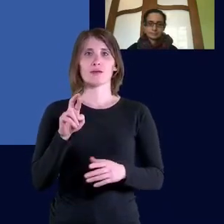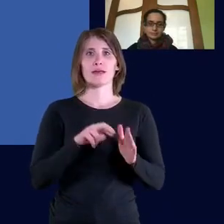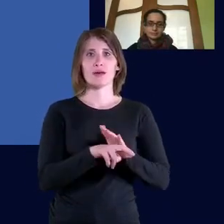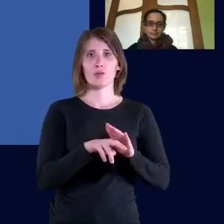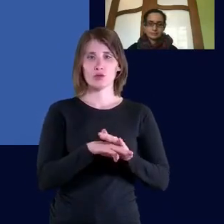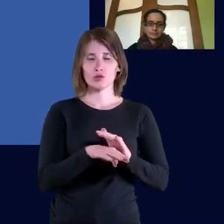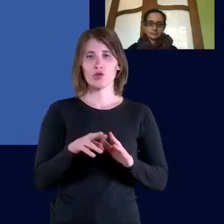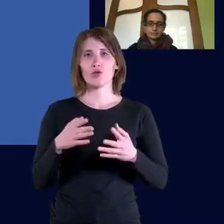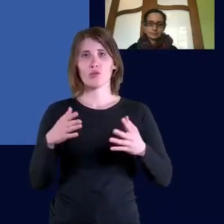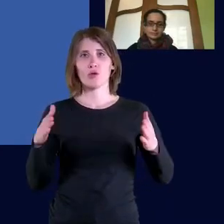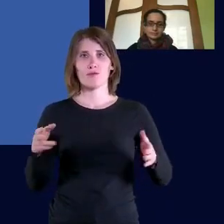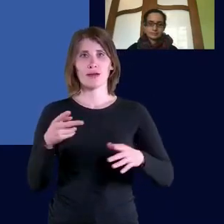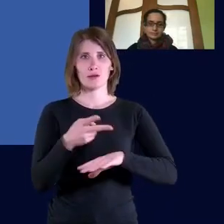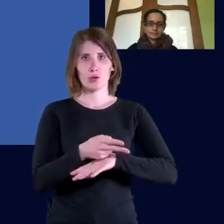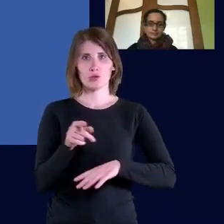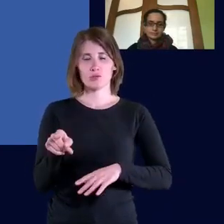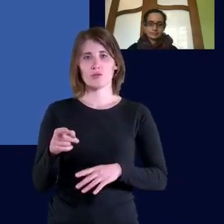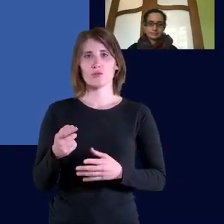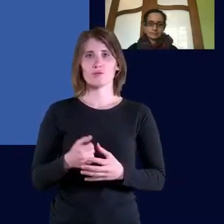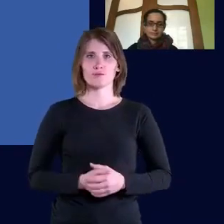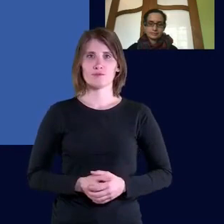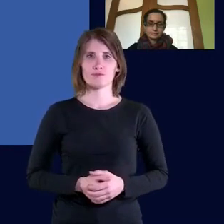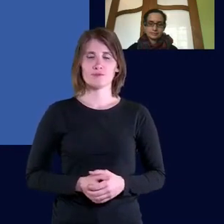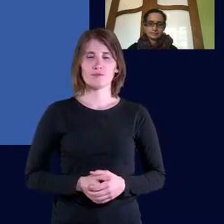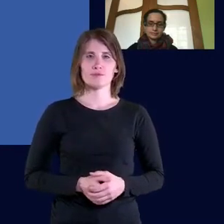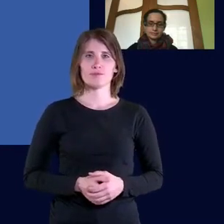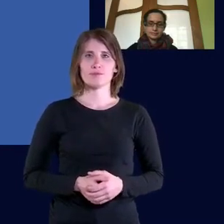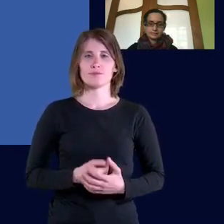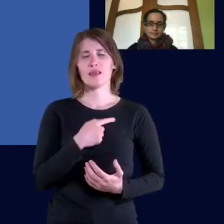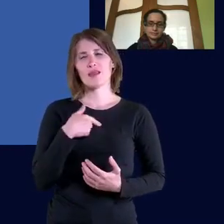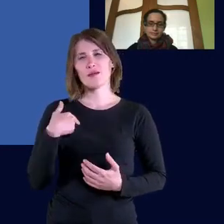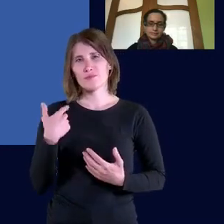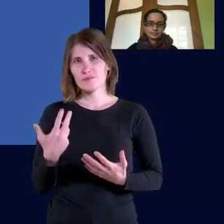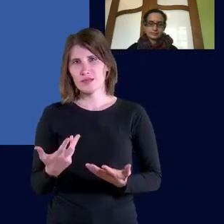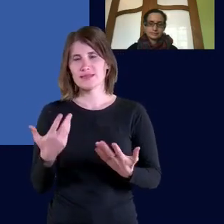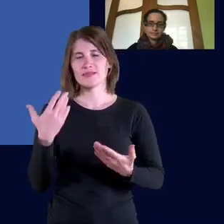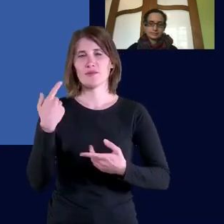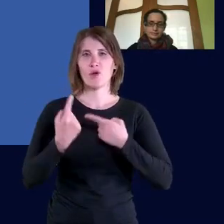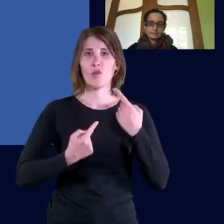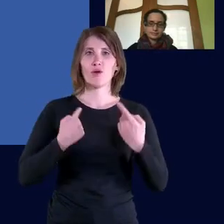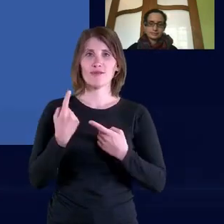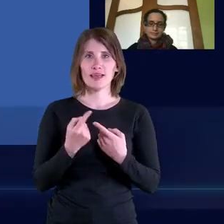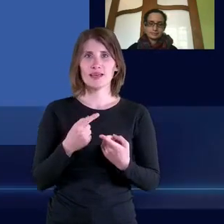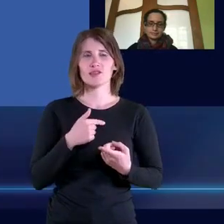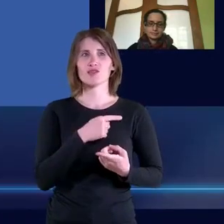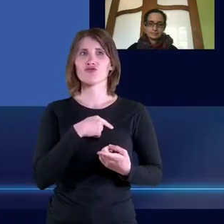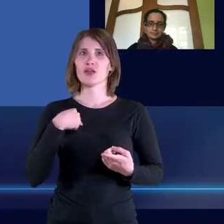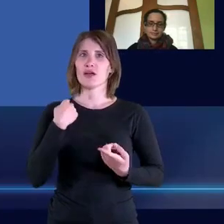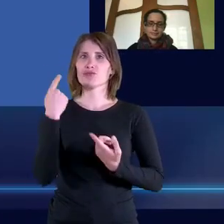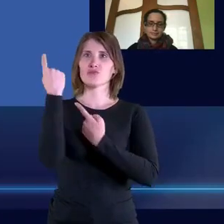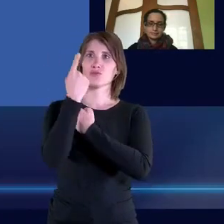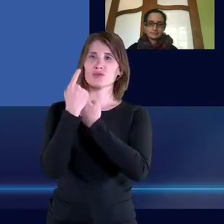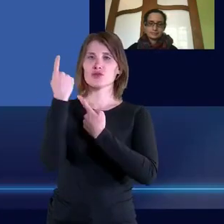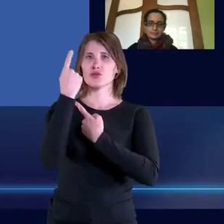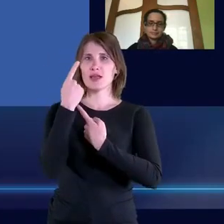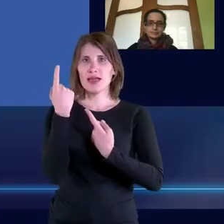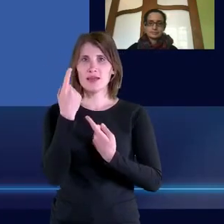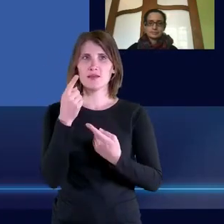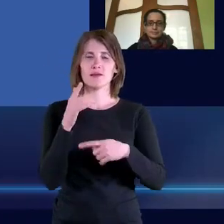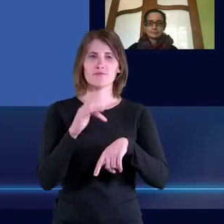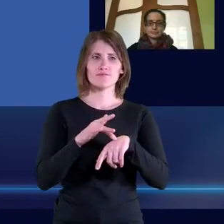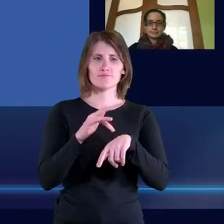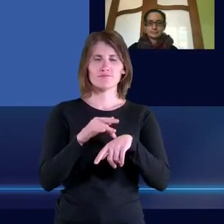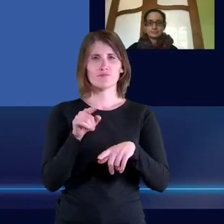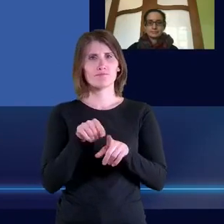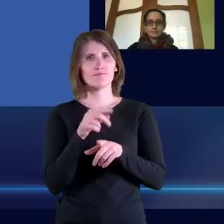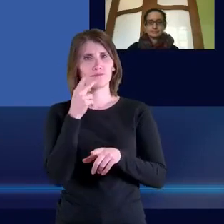do dorobku naukowego i dydaktycznego i chcieliśmy się z państwem podzielić refleksjami i naszymi